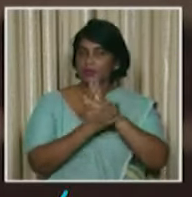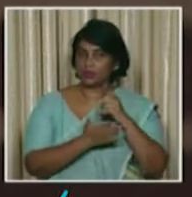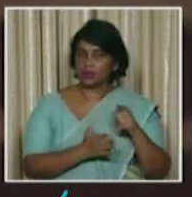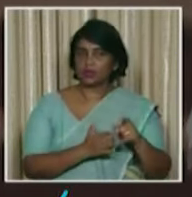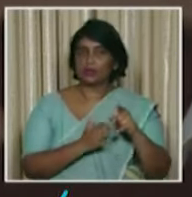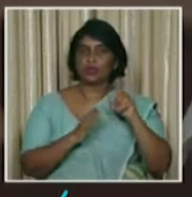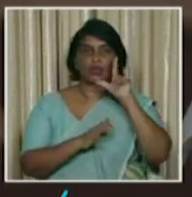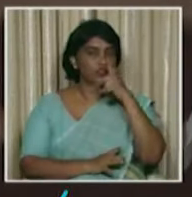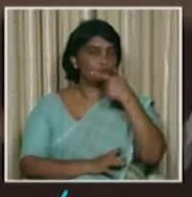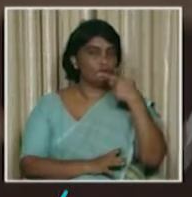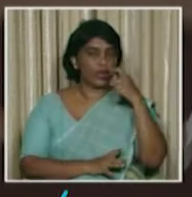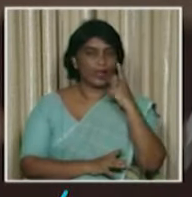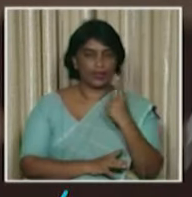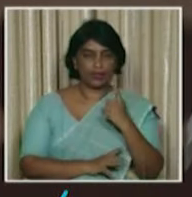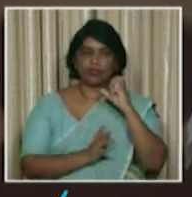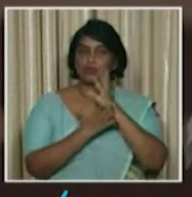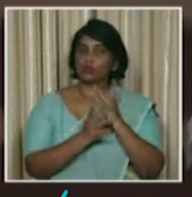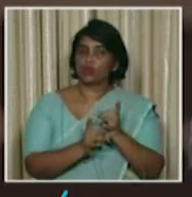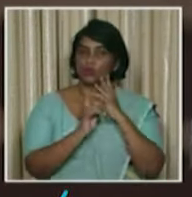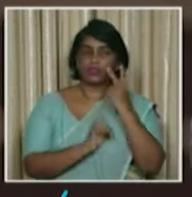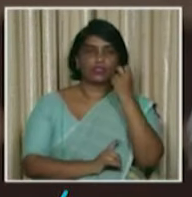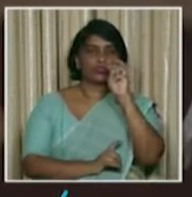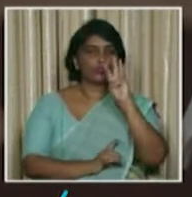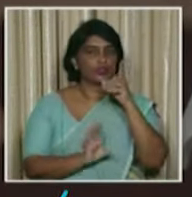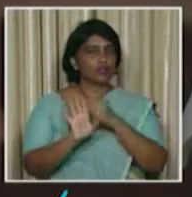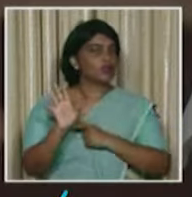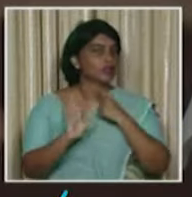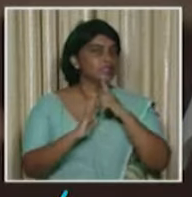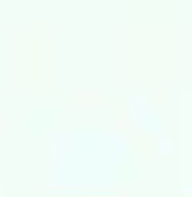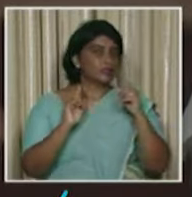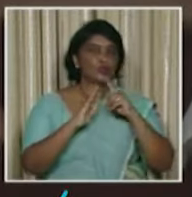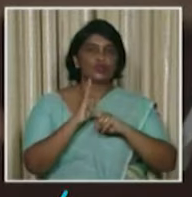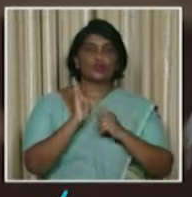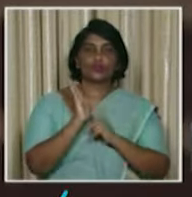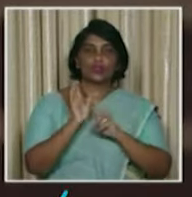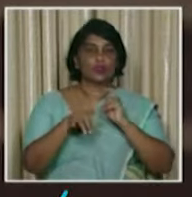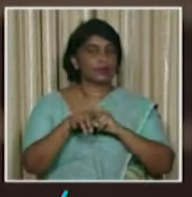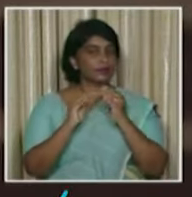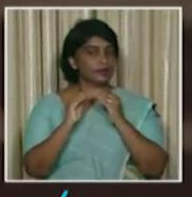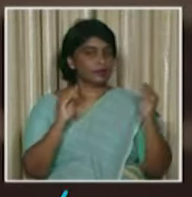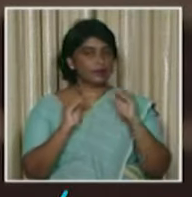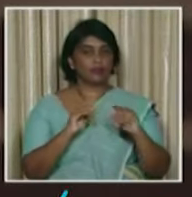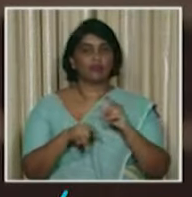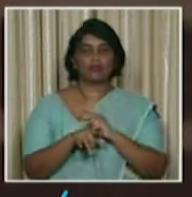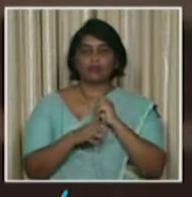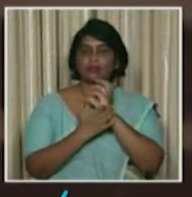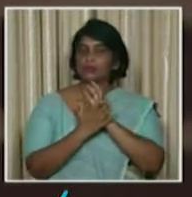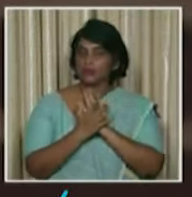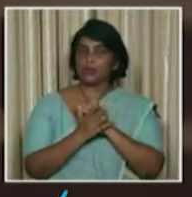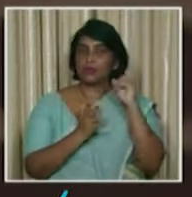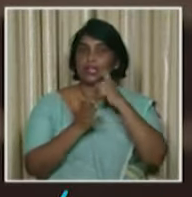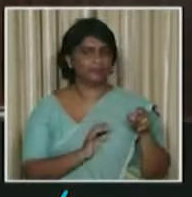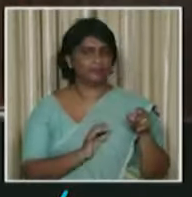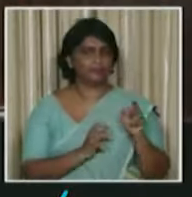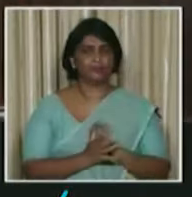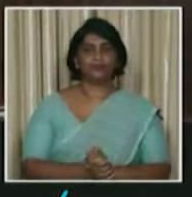ව්‍යවස්ථාවේ 41 ව්‍යවස්ථාව ප්‍රකාරයෙන් 2013 වර්ෂයේ ජනවාරි සිට ජූලි දක්වා කාල පරිච්ඡේදය සඳහා ආණ්ඩුක ව්‍යවස්ථා සභාවේ පළමුවෙනි වාර්තාව මම